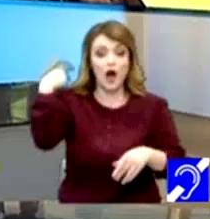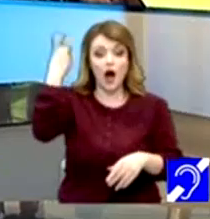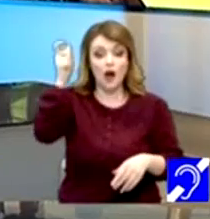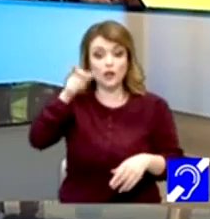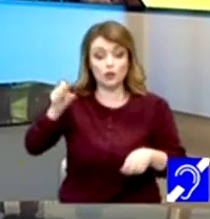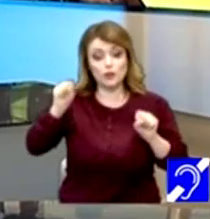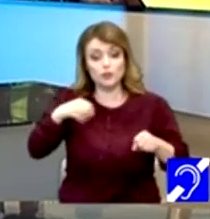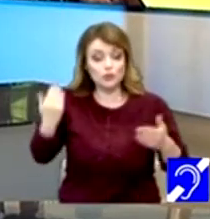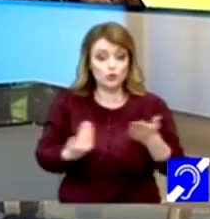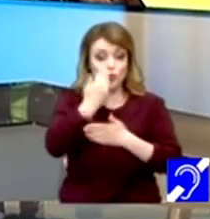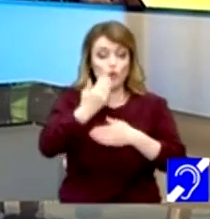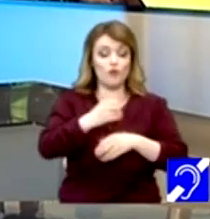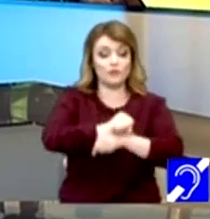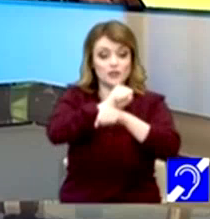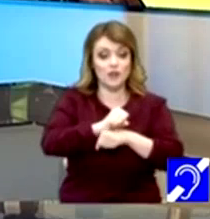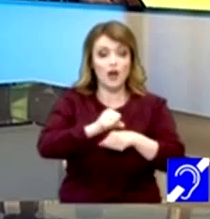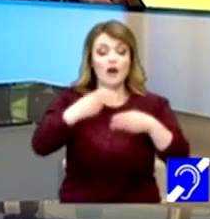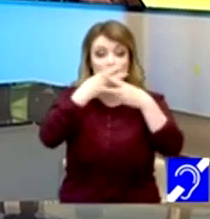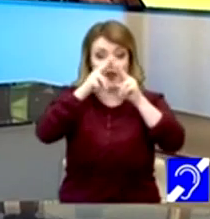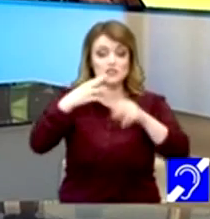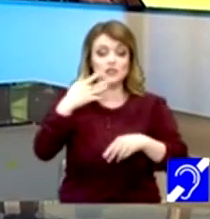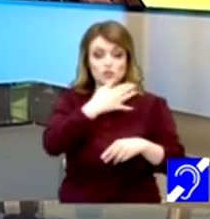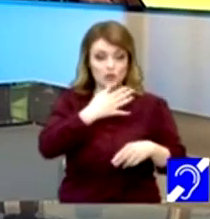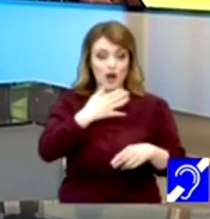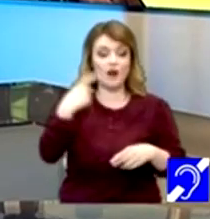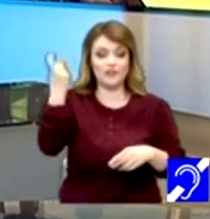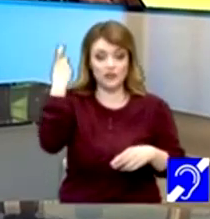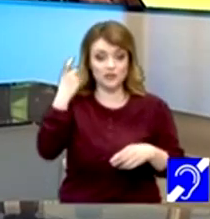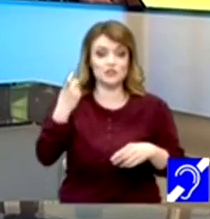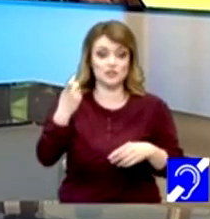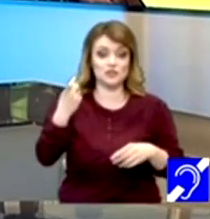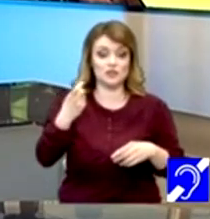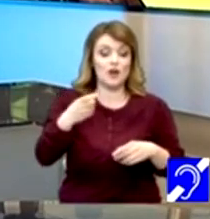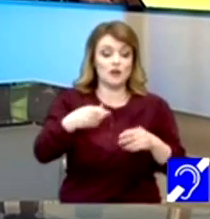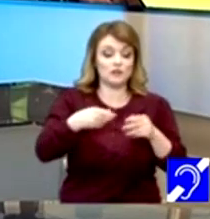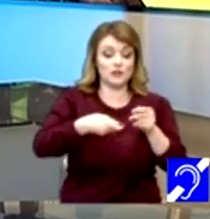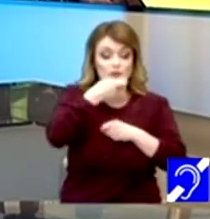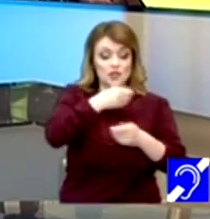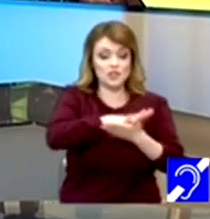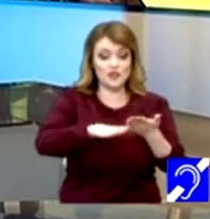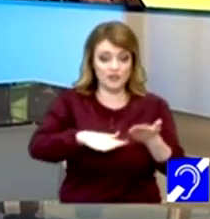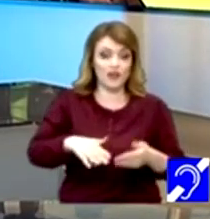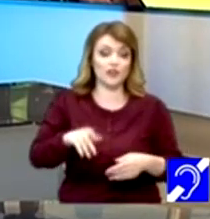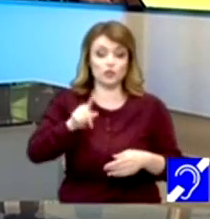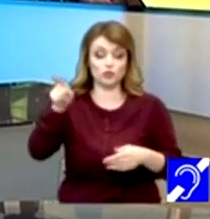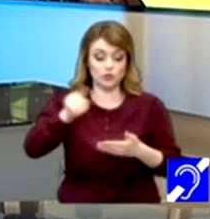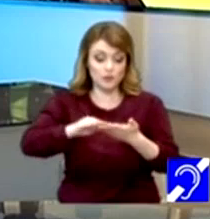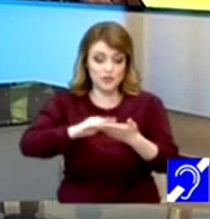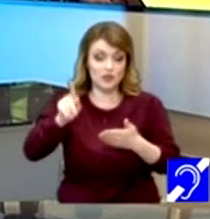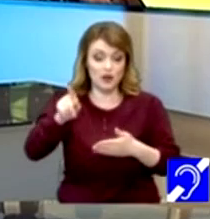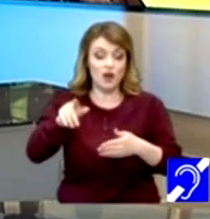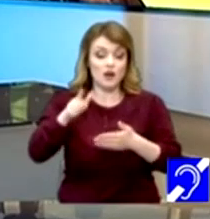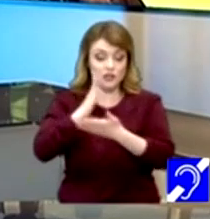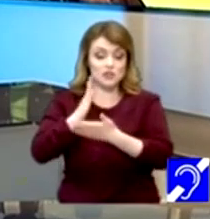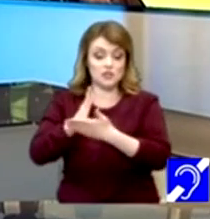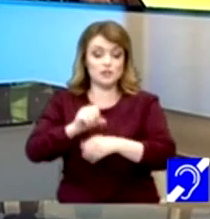Agricultorii ar putea ieși din nou în stradă. Federația Națională a Fermierilor denunță într-o declarație publică presiunea asupra unor agricultori